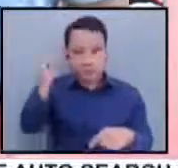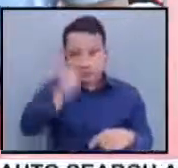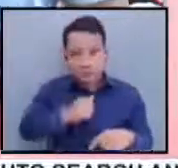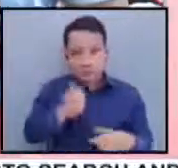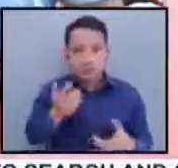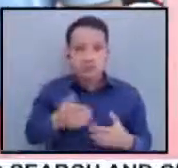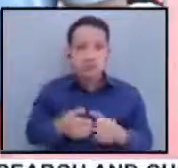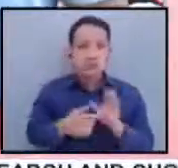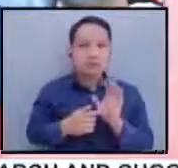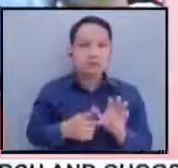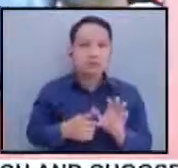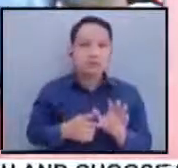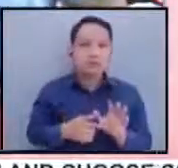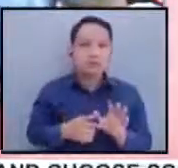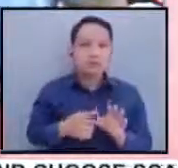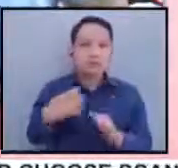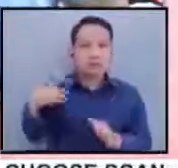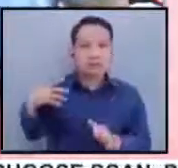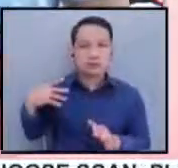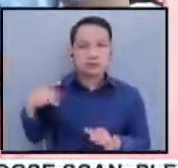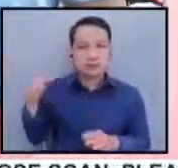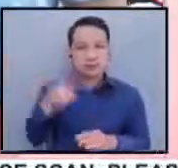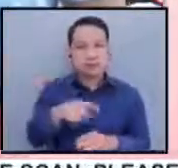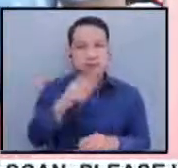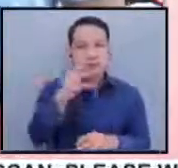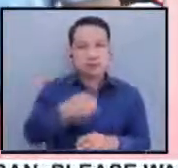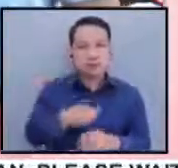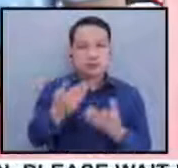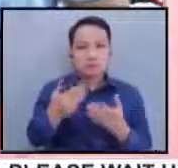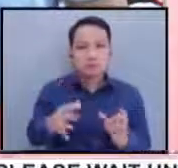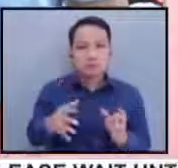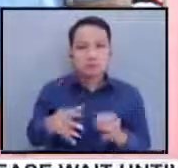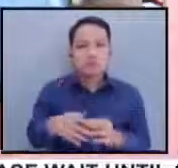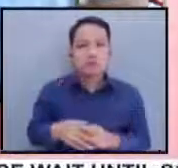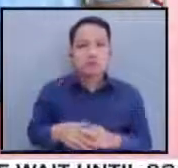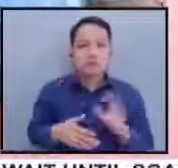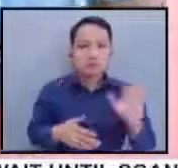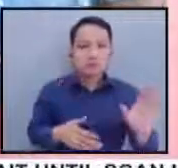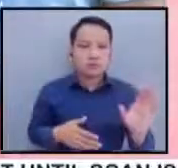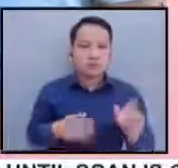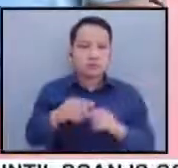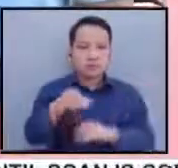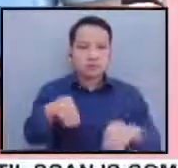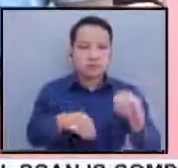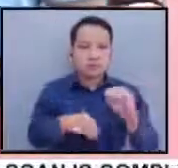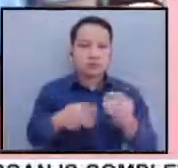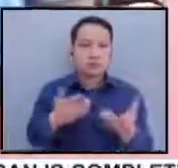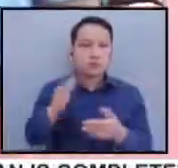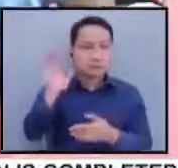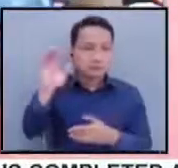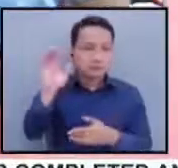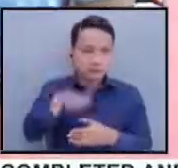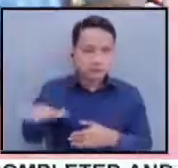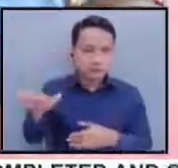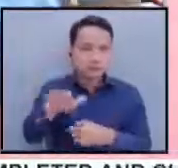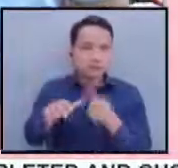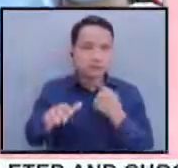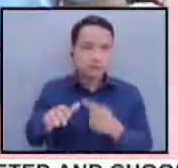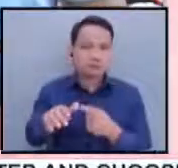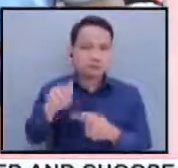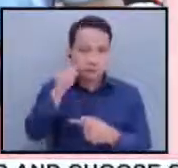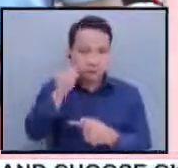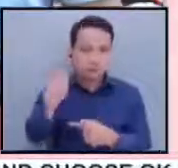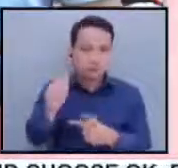talagang mag-iintay doon na sa matatapos or kanila ng turn. Kaya naman panawagan nila, Aljo,